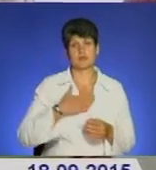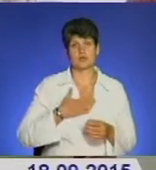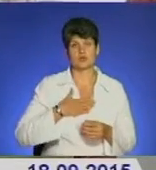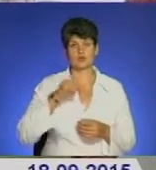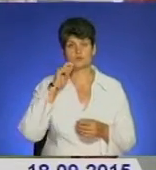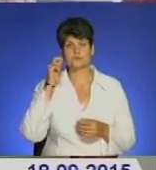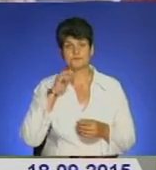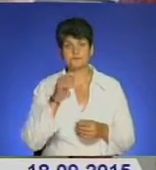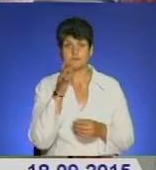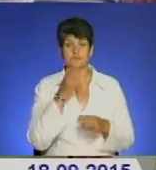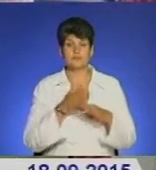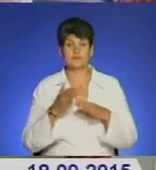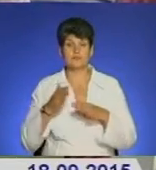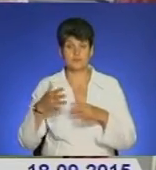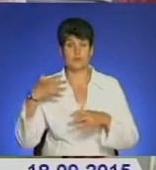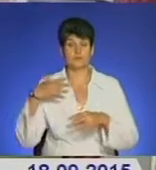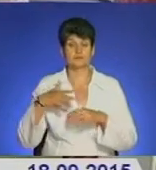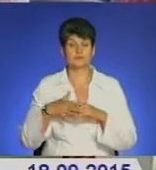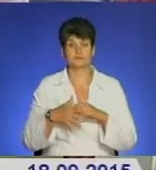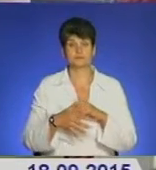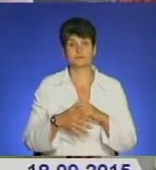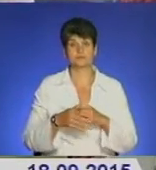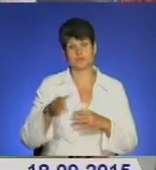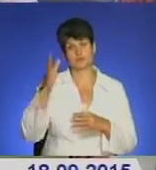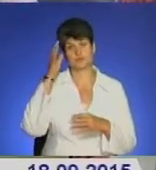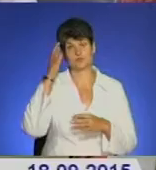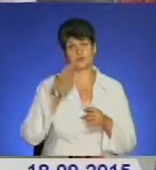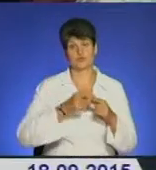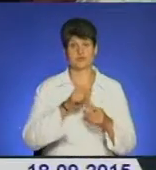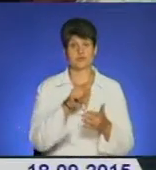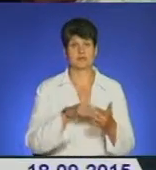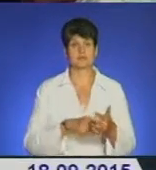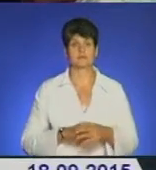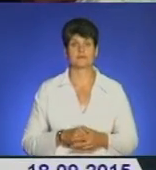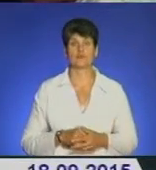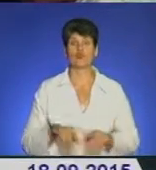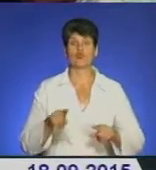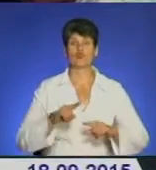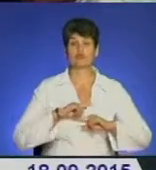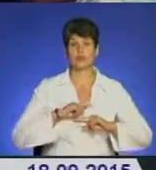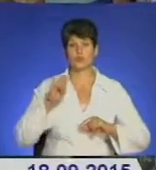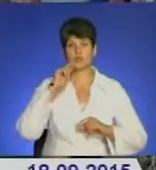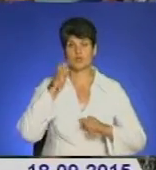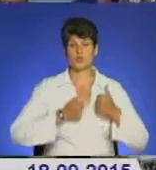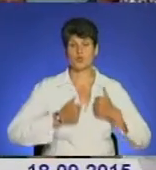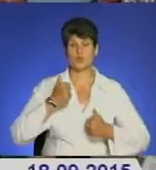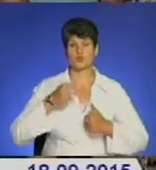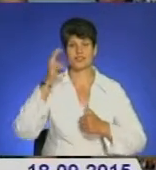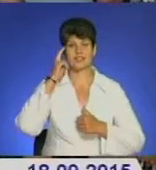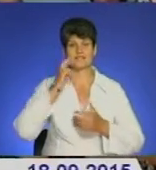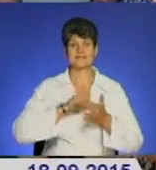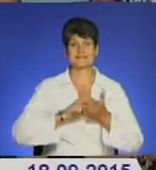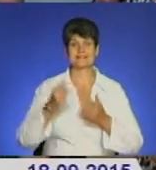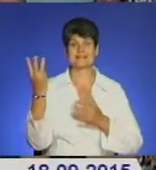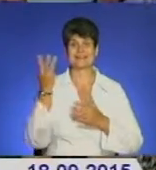І з часом вона дійсно стає більш свідомою і більш освіченою в цьому питанні. У фіналі всеукраїнського конкурсу у Києві відзначена за